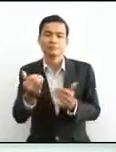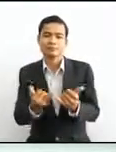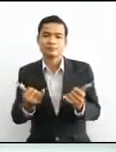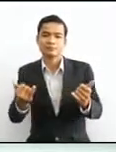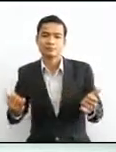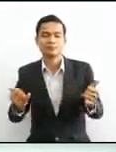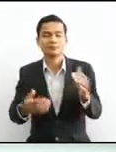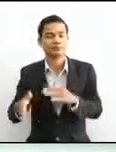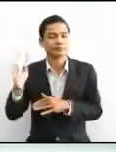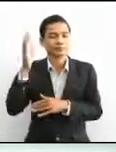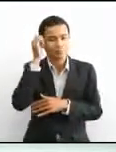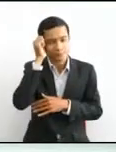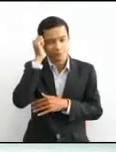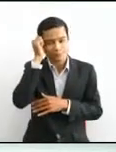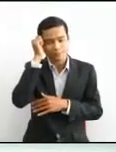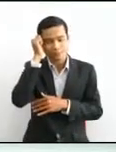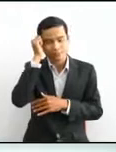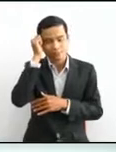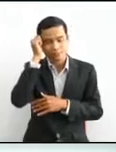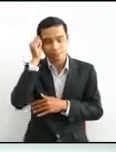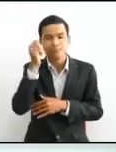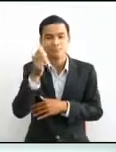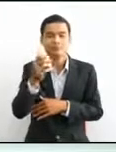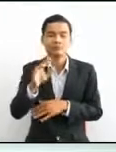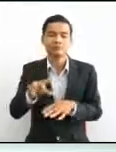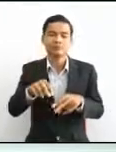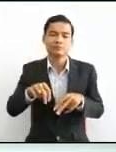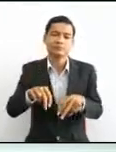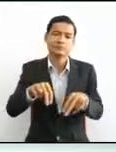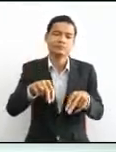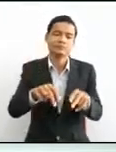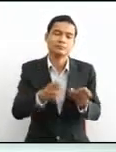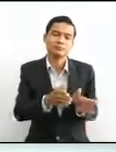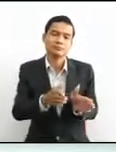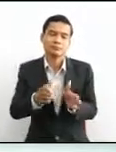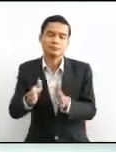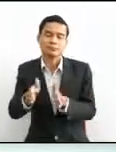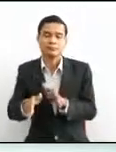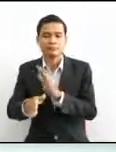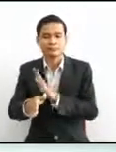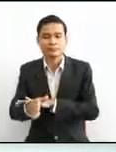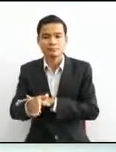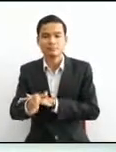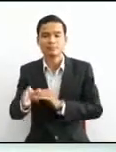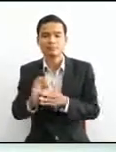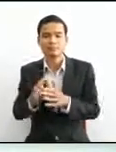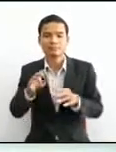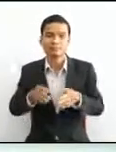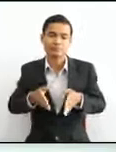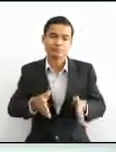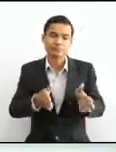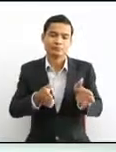mà cho miệng tròn chăm đà ép ép khang đầm lê